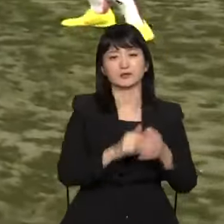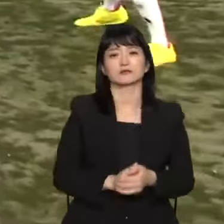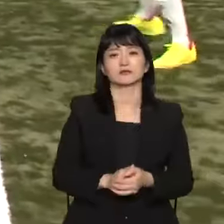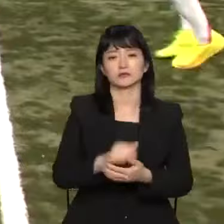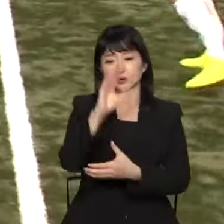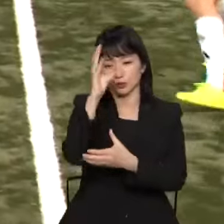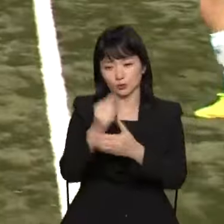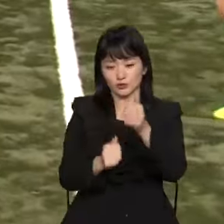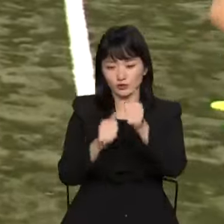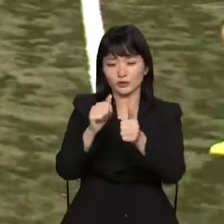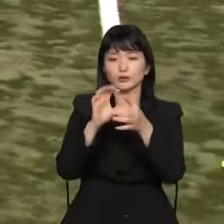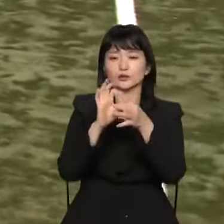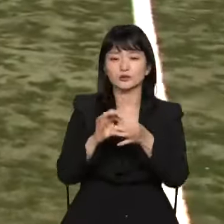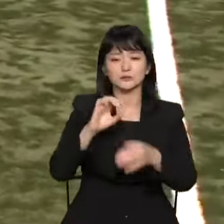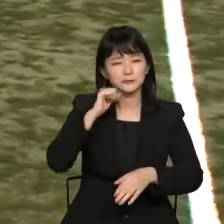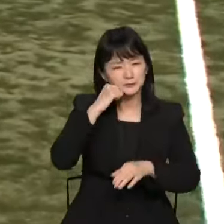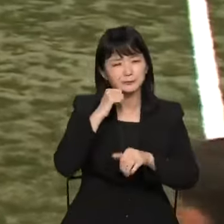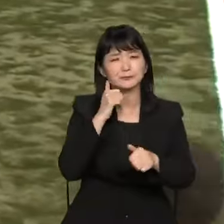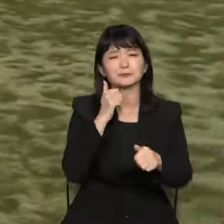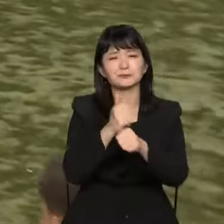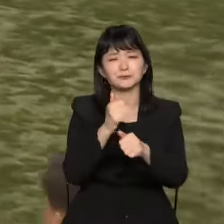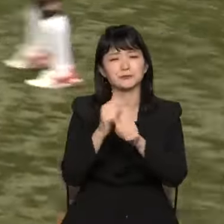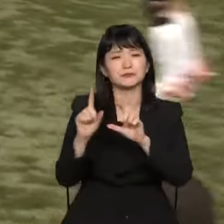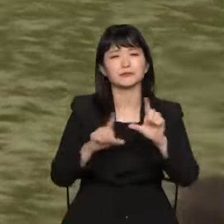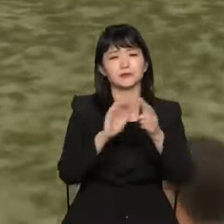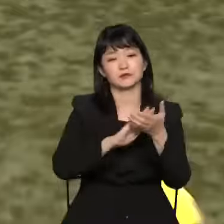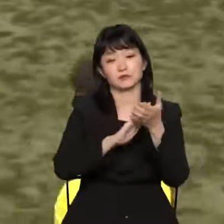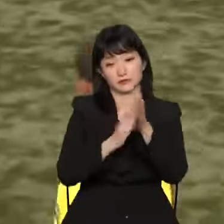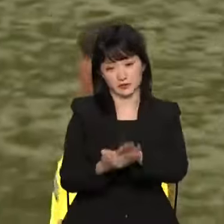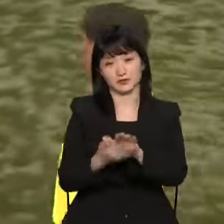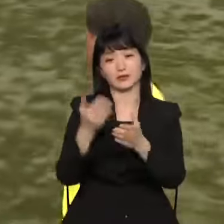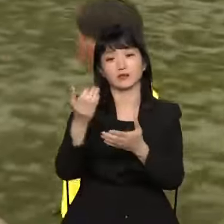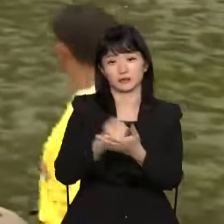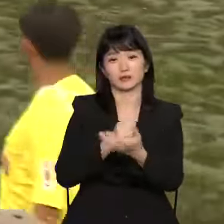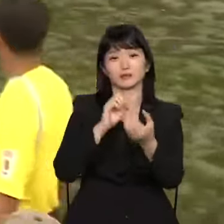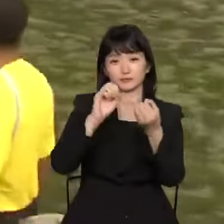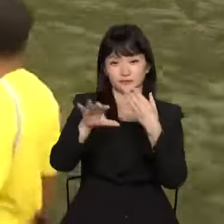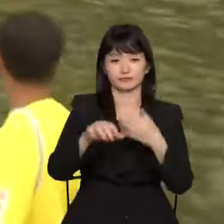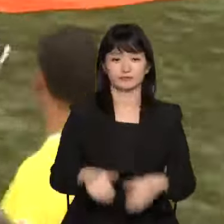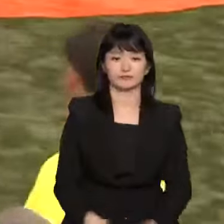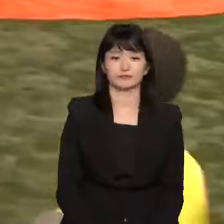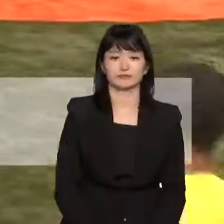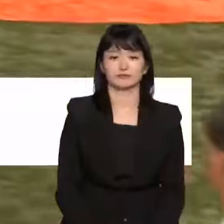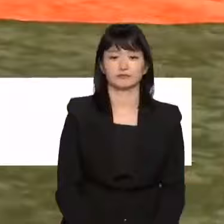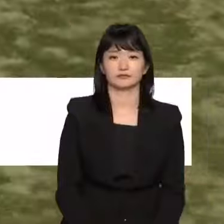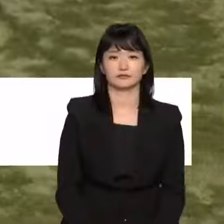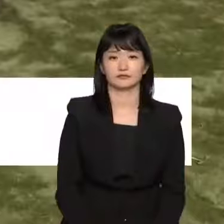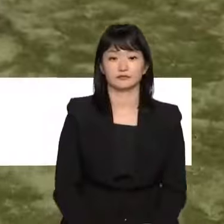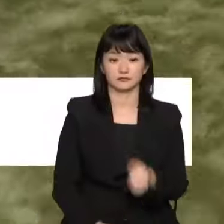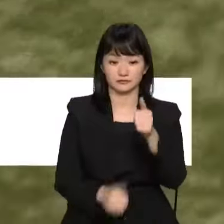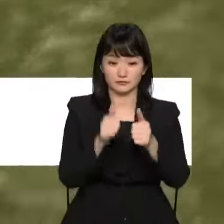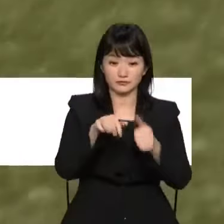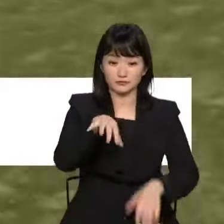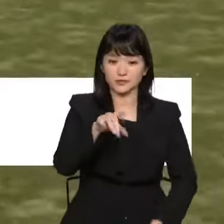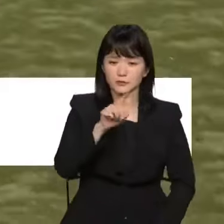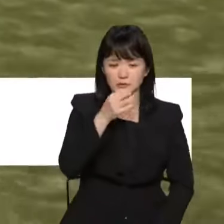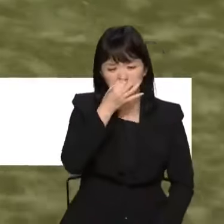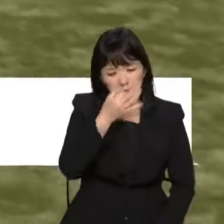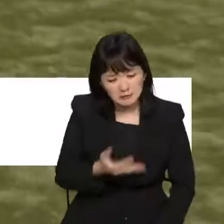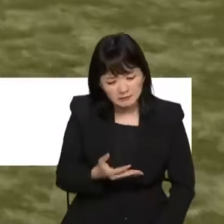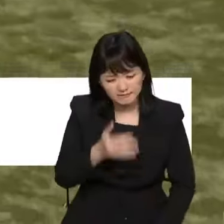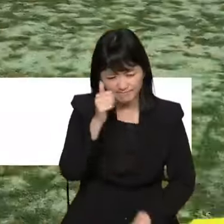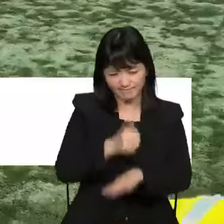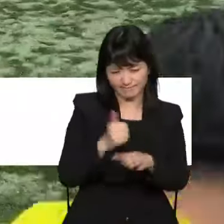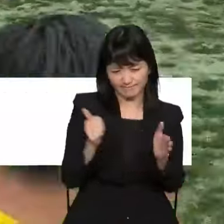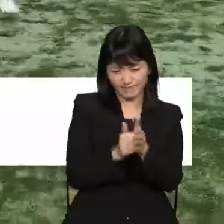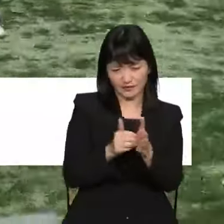통해 어려움을 극복하고 삶의 변화를 가져왔다고 말합니다. 이 경기에서 뭔가 아무리 힘들어도